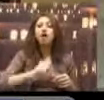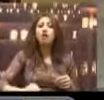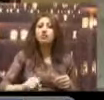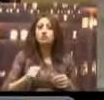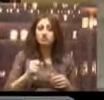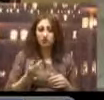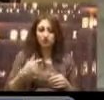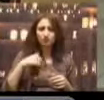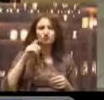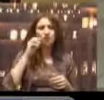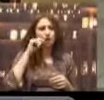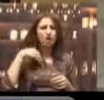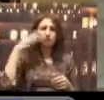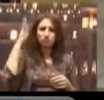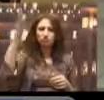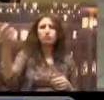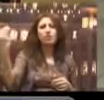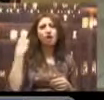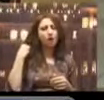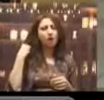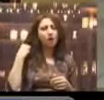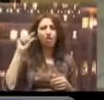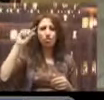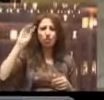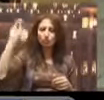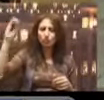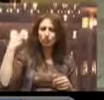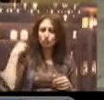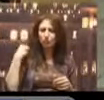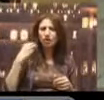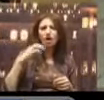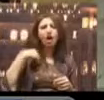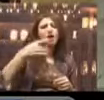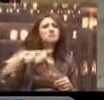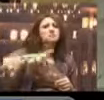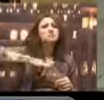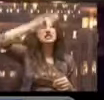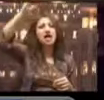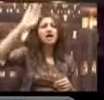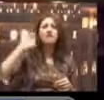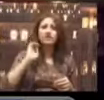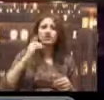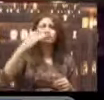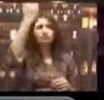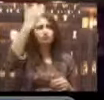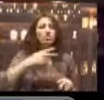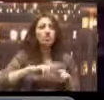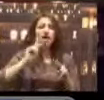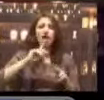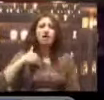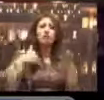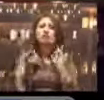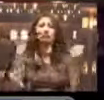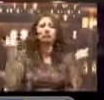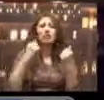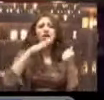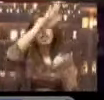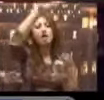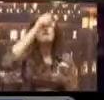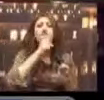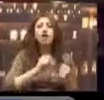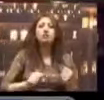فرحت للدكتور شريف قلت له بص يا دكتور الموضوع كذا كذا كذا كذا، انا كمان يومين هسافر مش هرجع. فقول لي فيوميها لي، قال لي لا